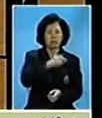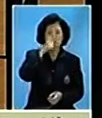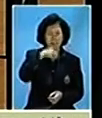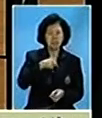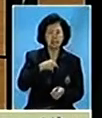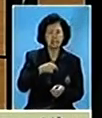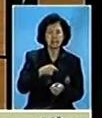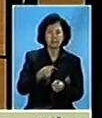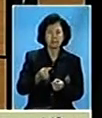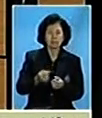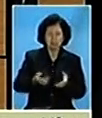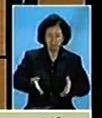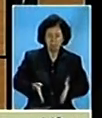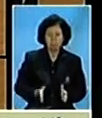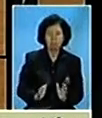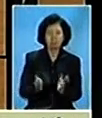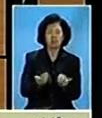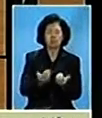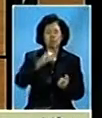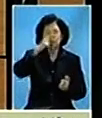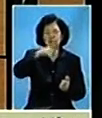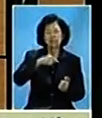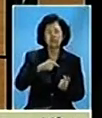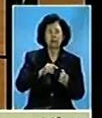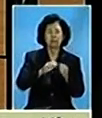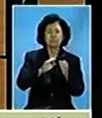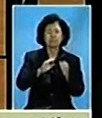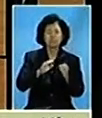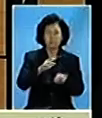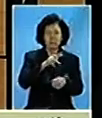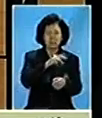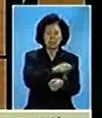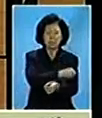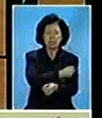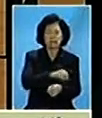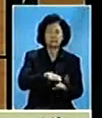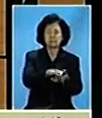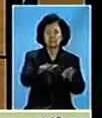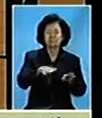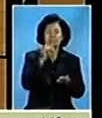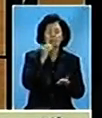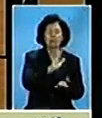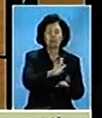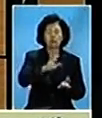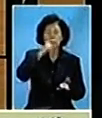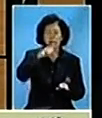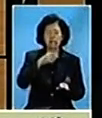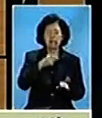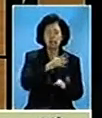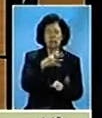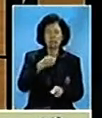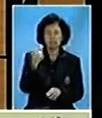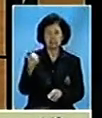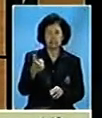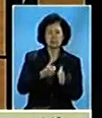ครรภ์ไทยการนวดไทยการแพทย์พื้นบ้านไทยและองค์ความรู้ด้านอื่น ามที่รัฐม